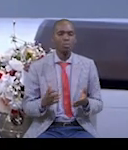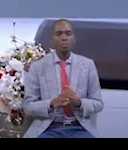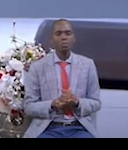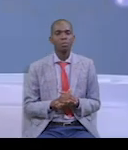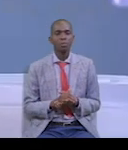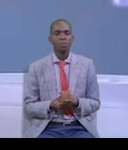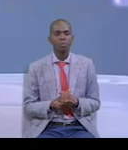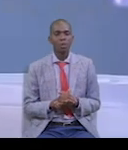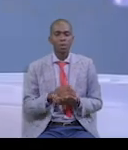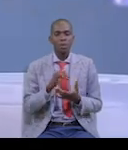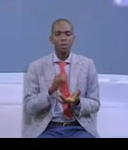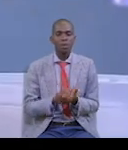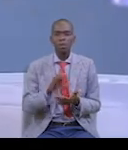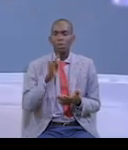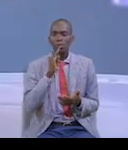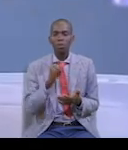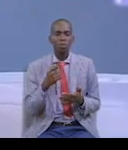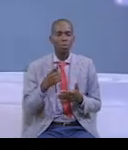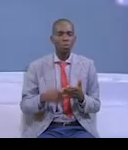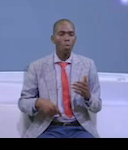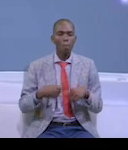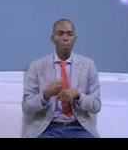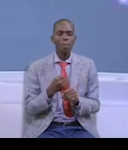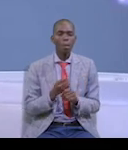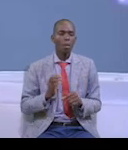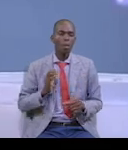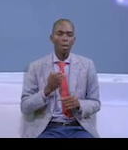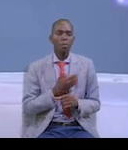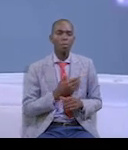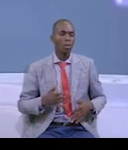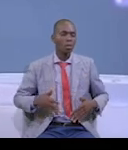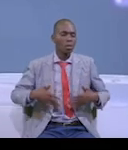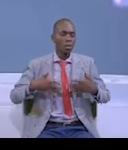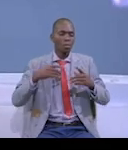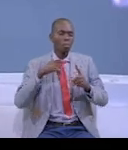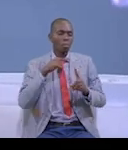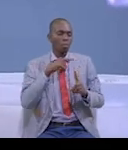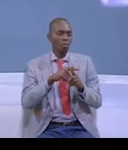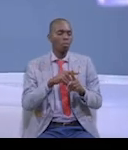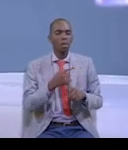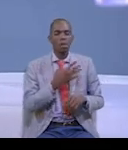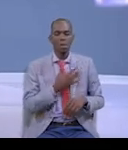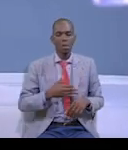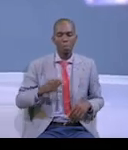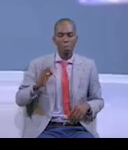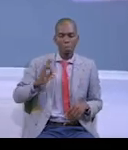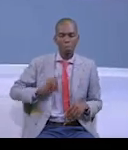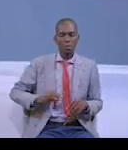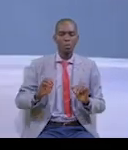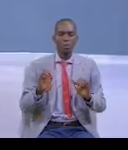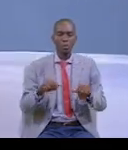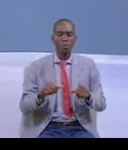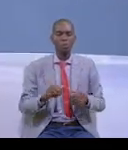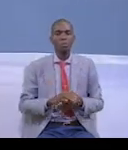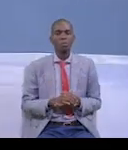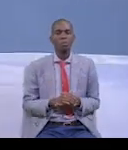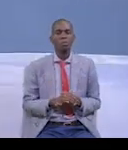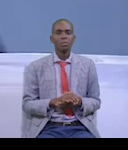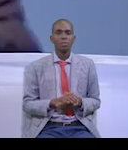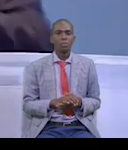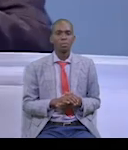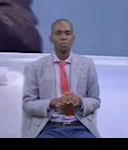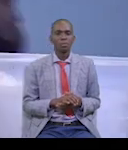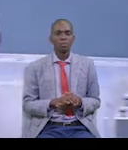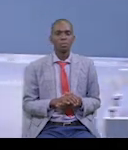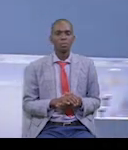జీవించారు. That's what makes our lives positive and profitable. అది మన జీవితాన్ని సానుకూలంగా